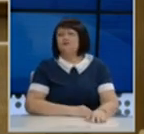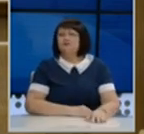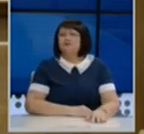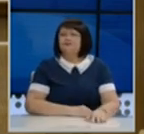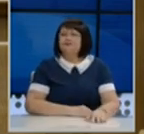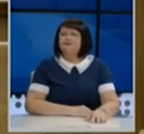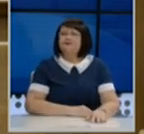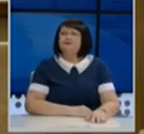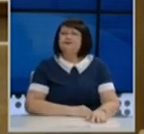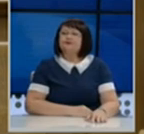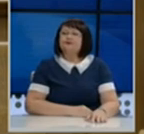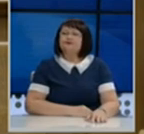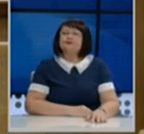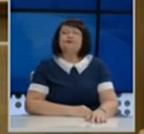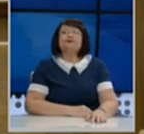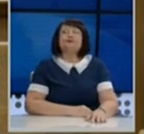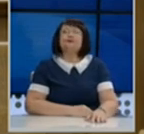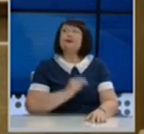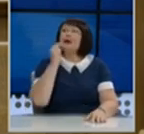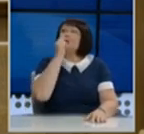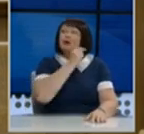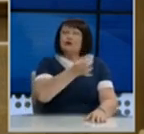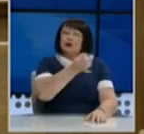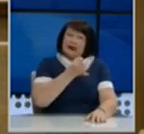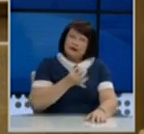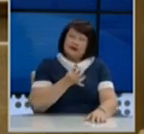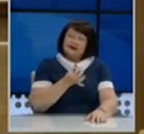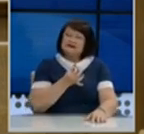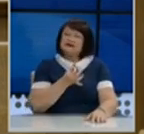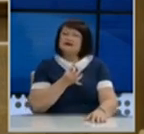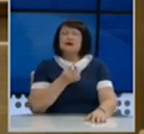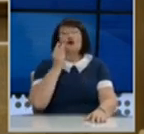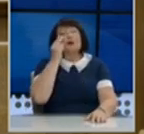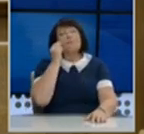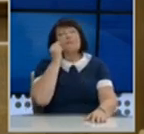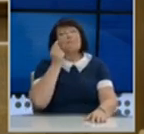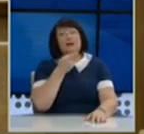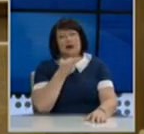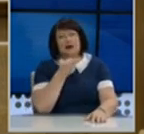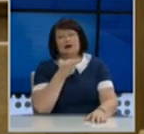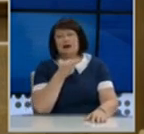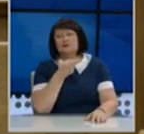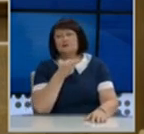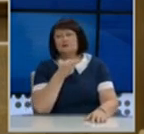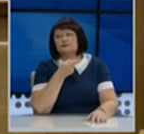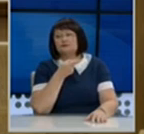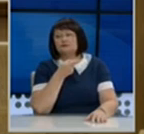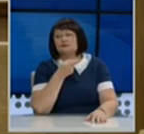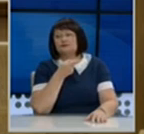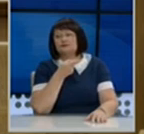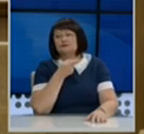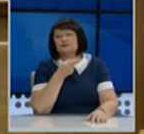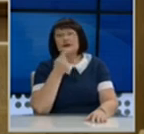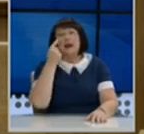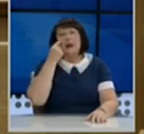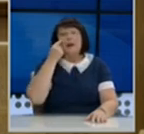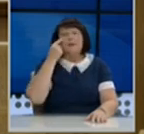Είπατε, κύριε Πρωθυπουργέ, ότι στην Πάρνηθα, ότι στο